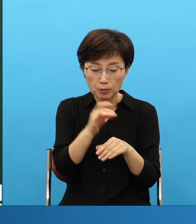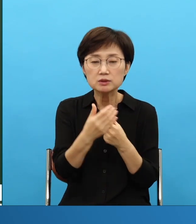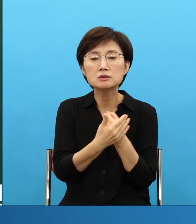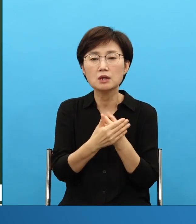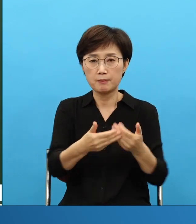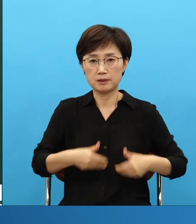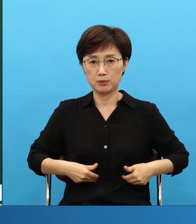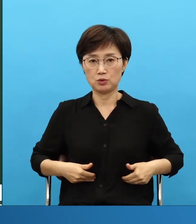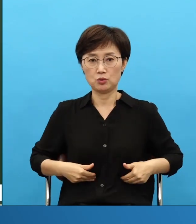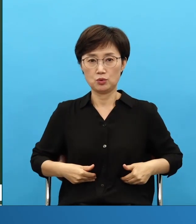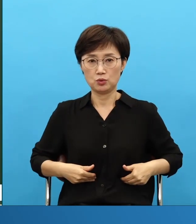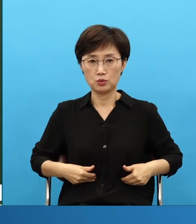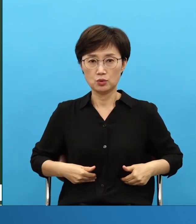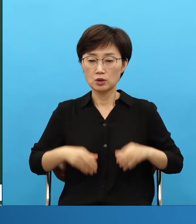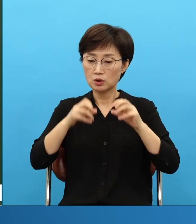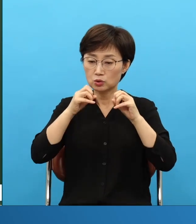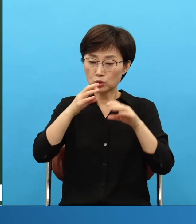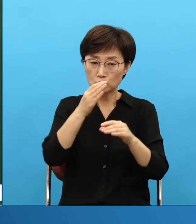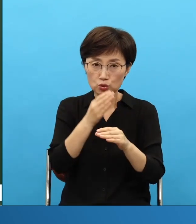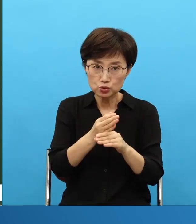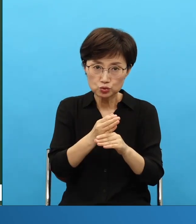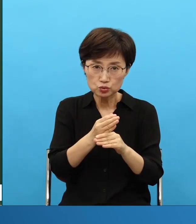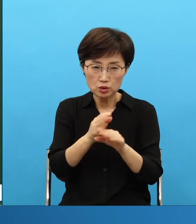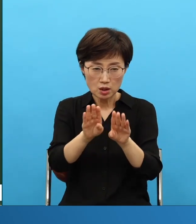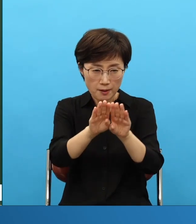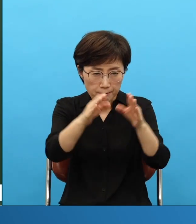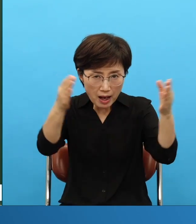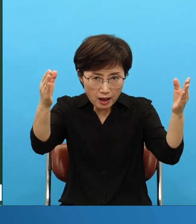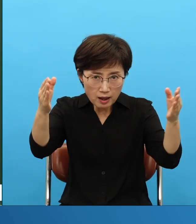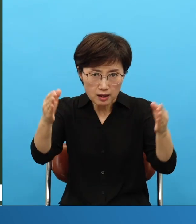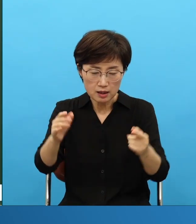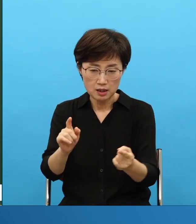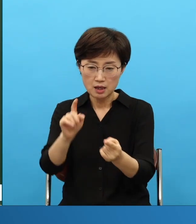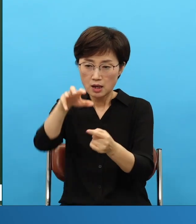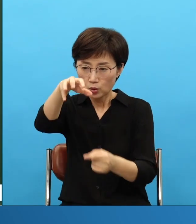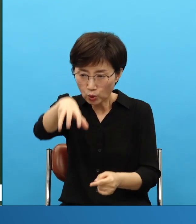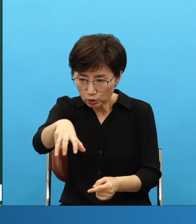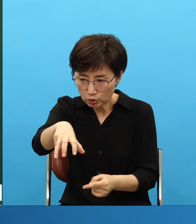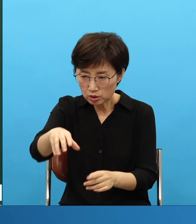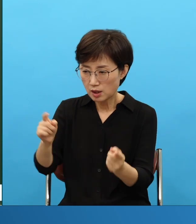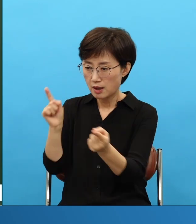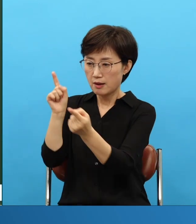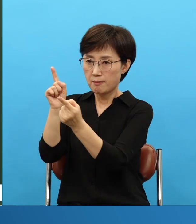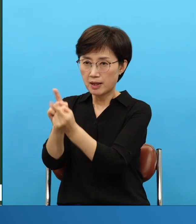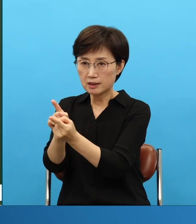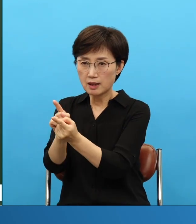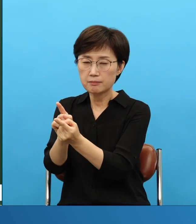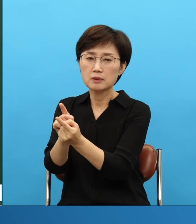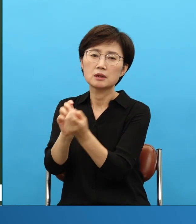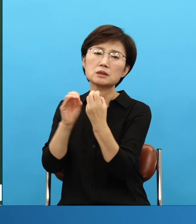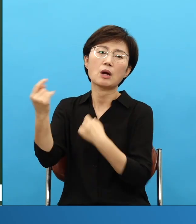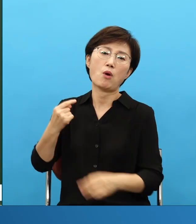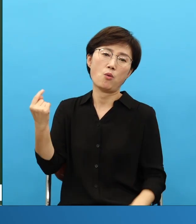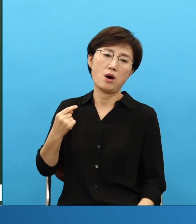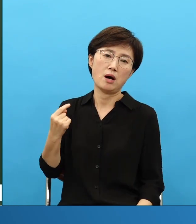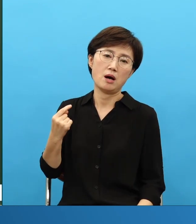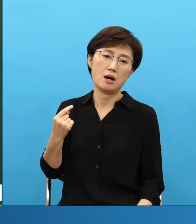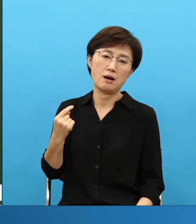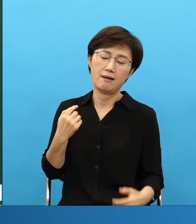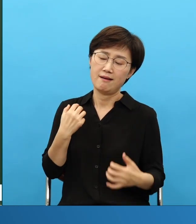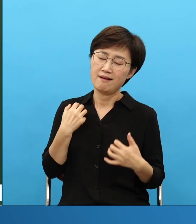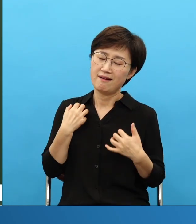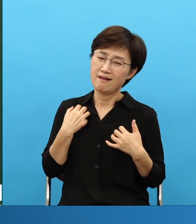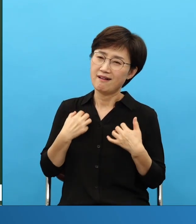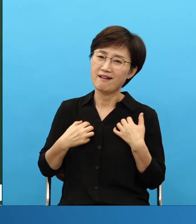분명히 길이 보이고 장소 보이고 만남 보이고 다 보이잖아요. 이거 해보면 재밌다 이라면 좀 나쁜